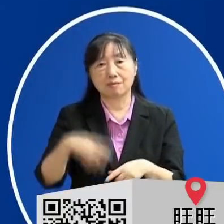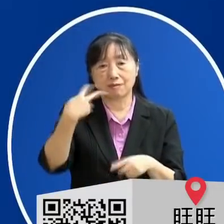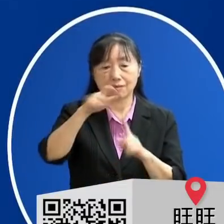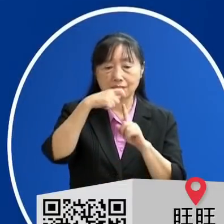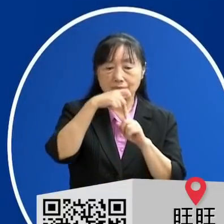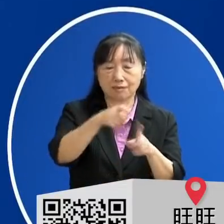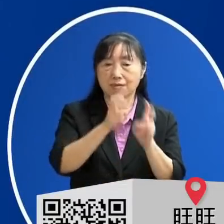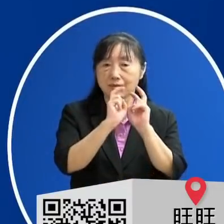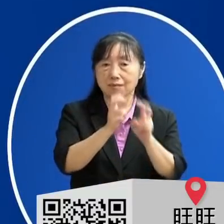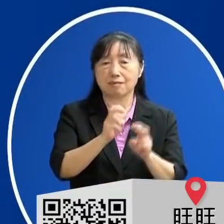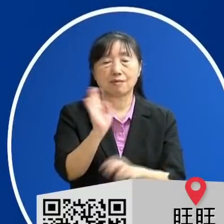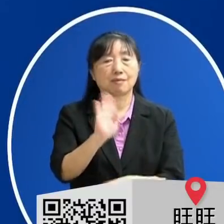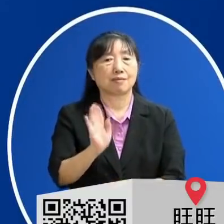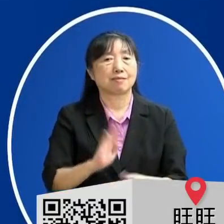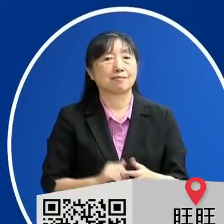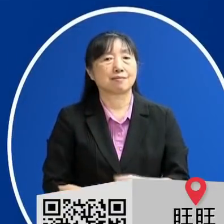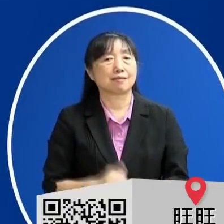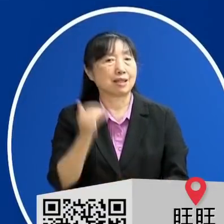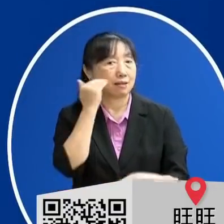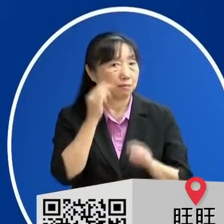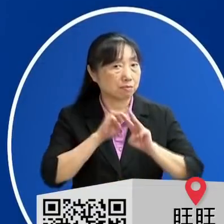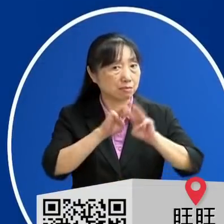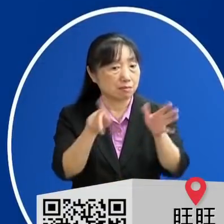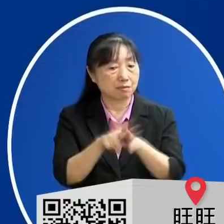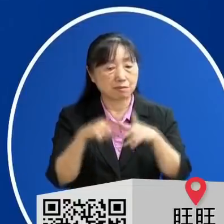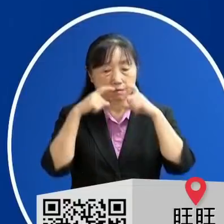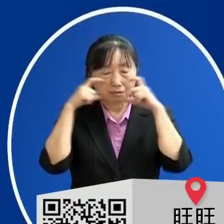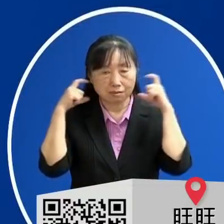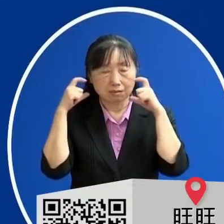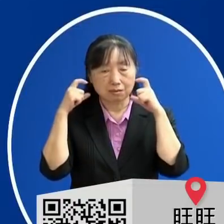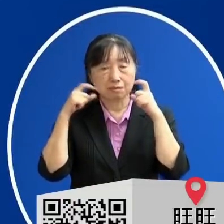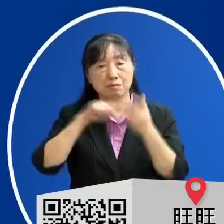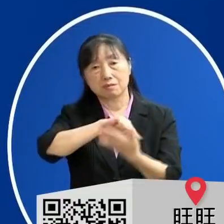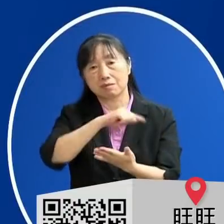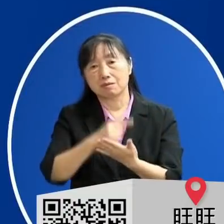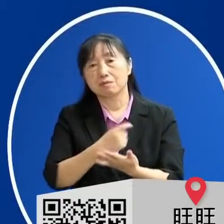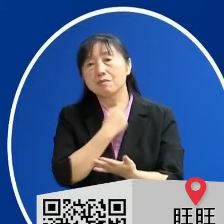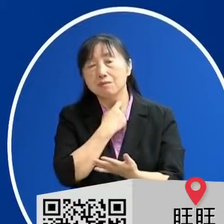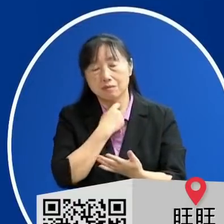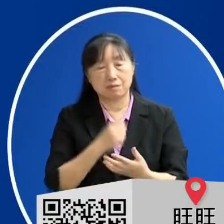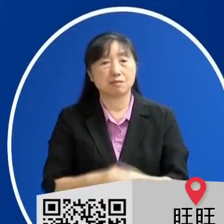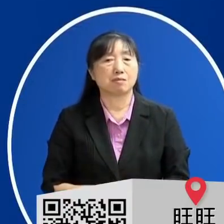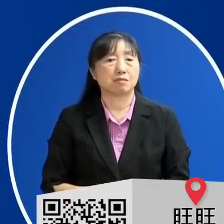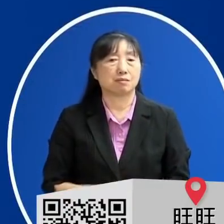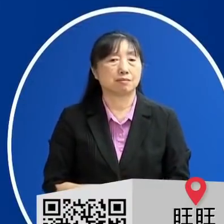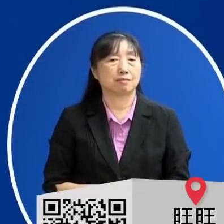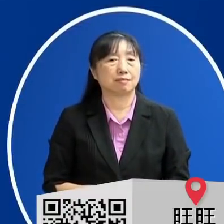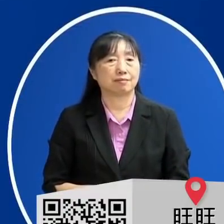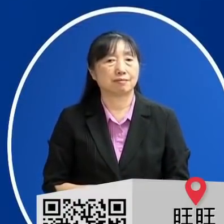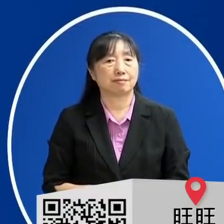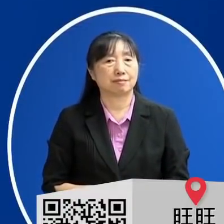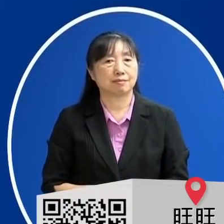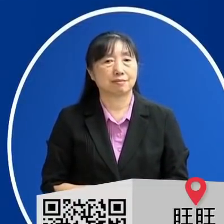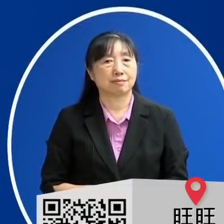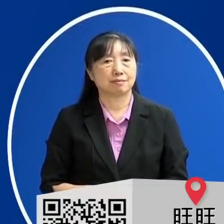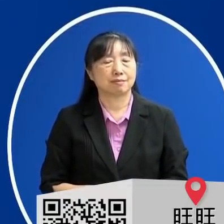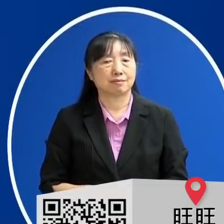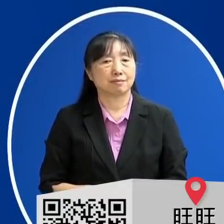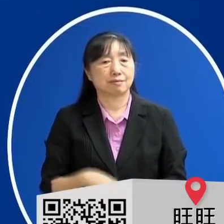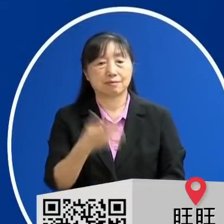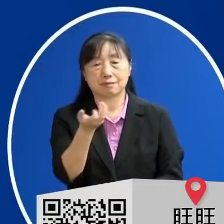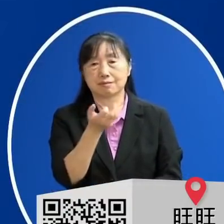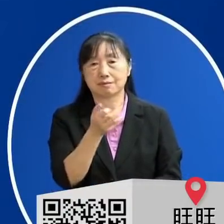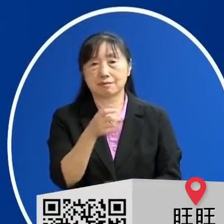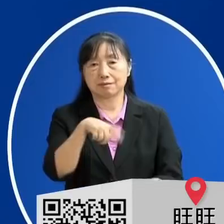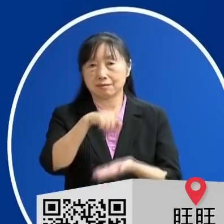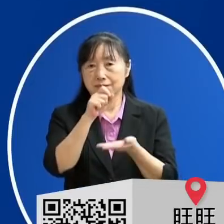输工具，且外出时应全程佩戴医用口罩哦。所以刚刚讲的是有一